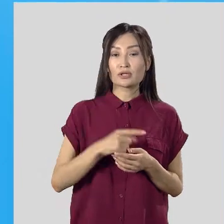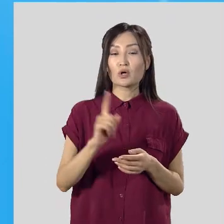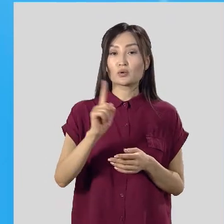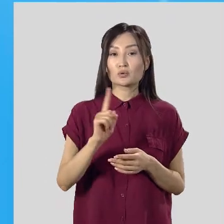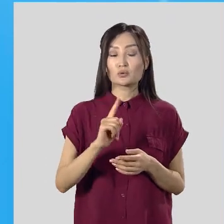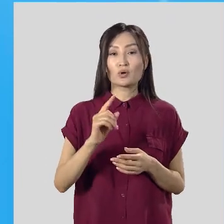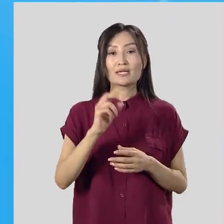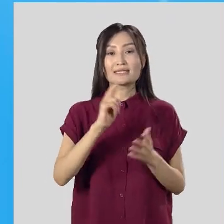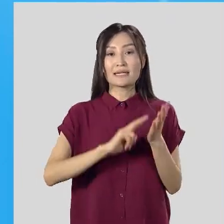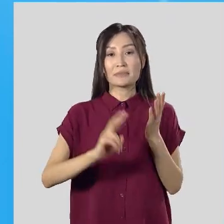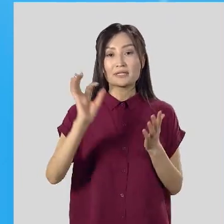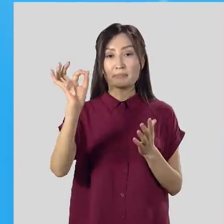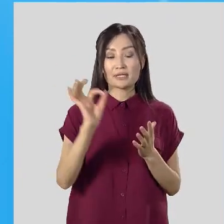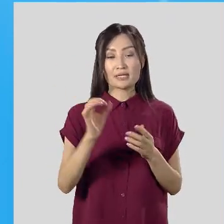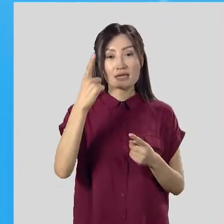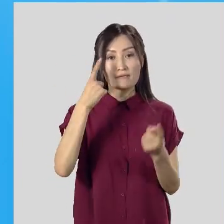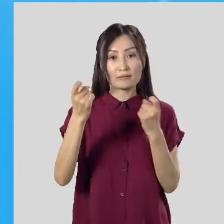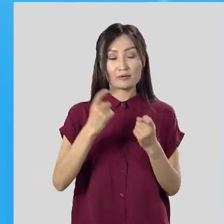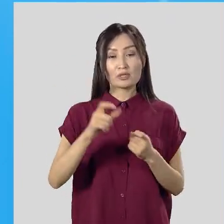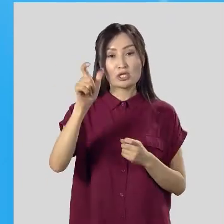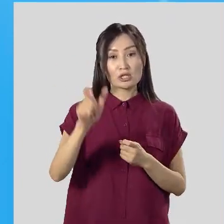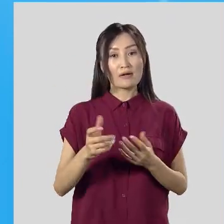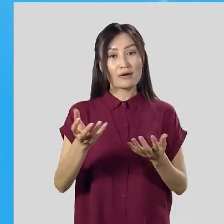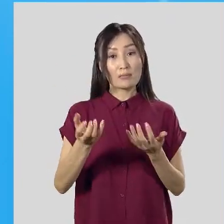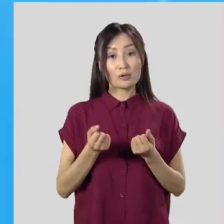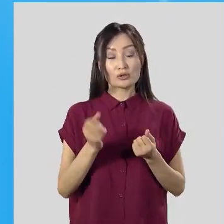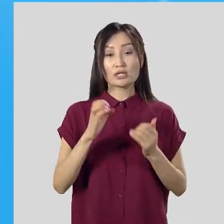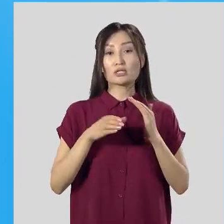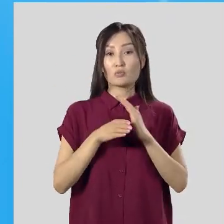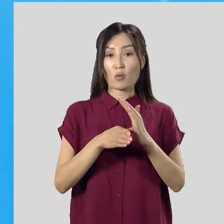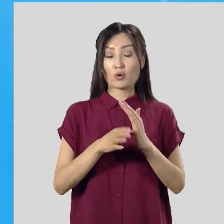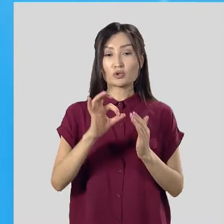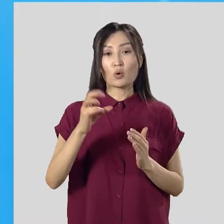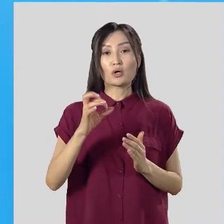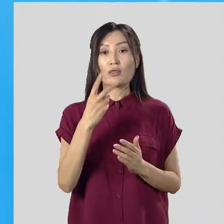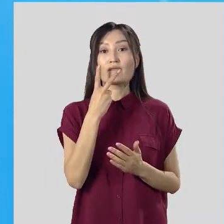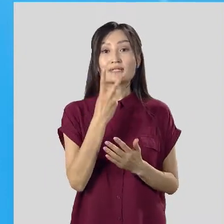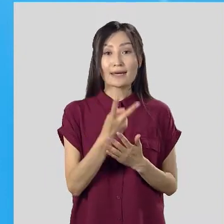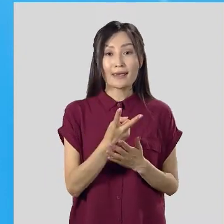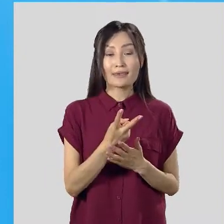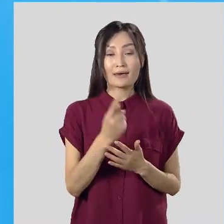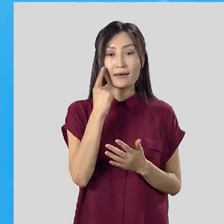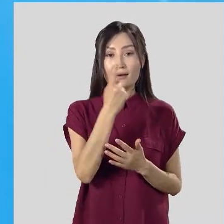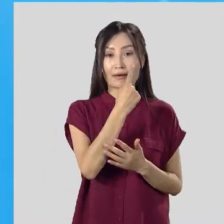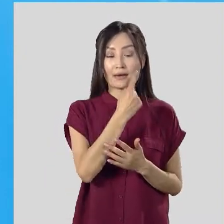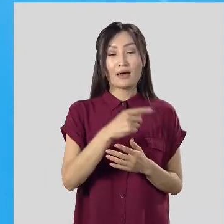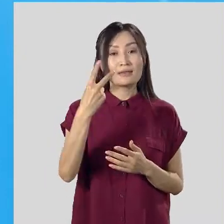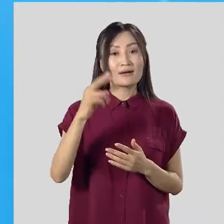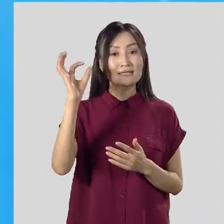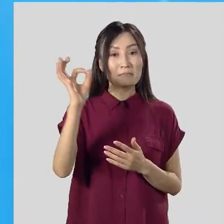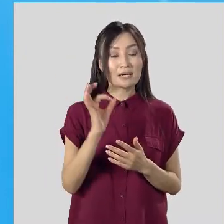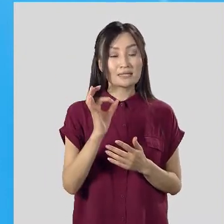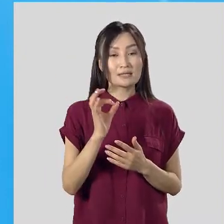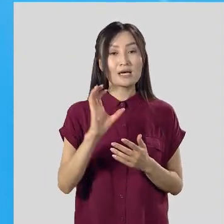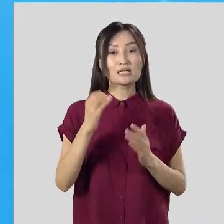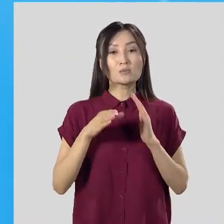что 70% информации человек получает с помощью органов зрения, примерно